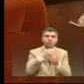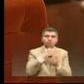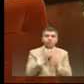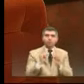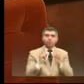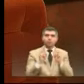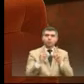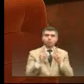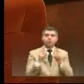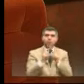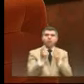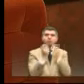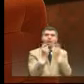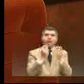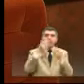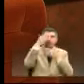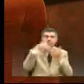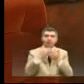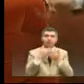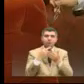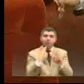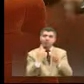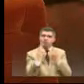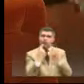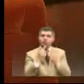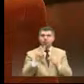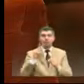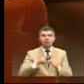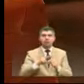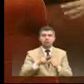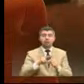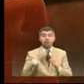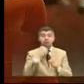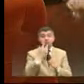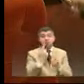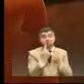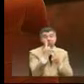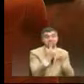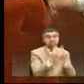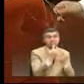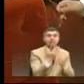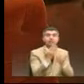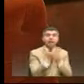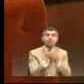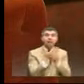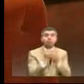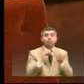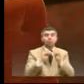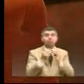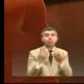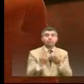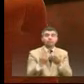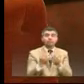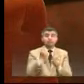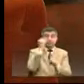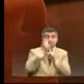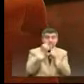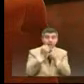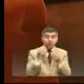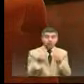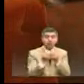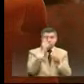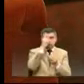تكون عندنا شركة وطنية هذه ما تنختلفوش فيها كانت ظروف معينة السابق كانت ظروف معينة والآن اشتغال باش إن